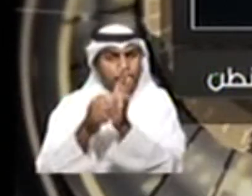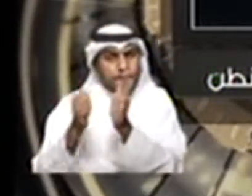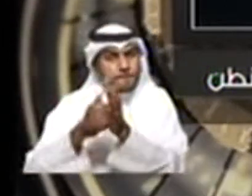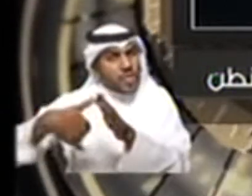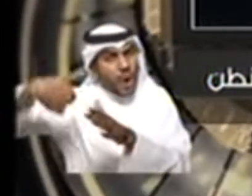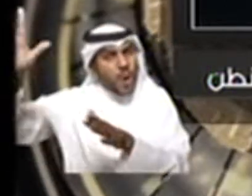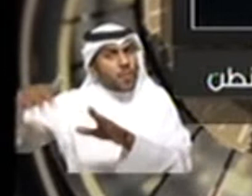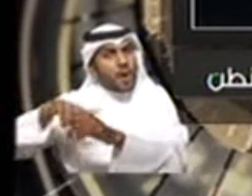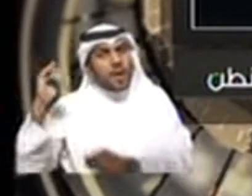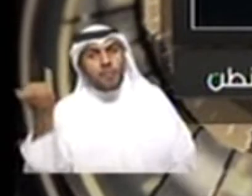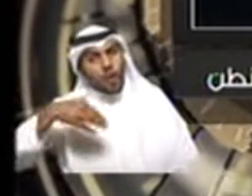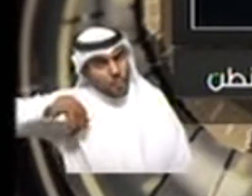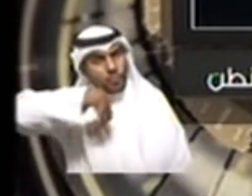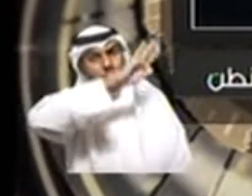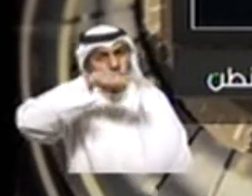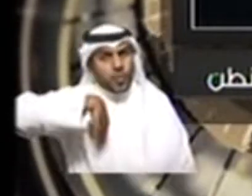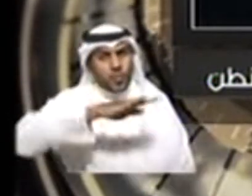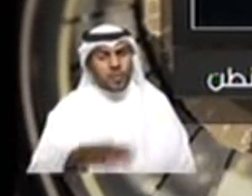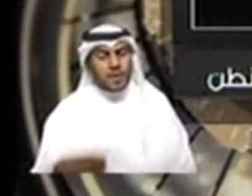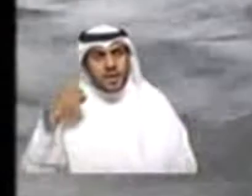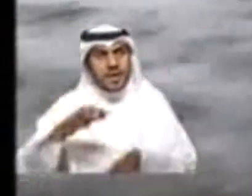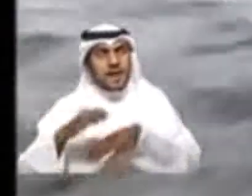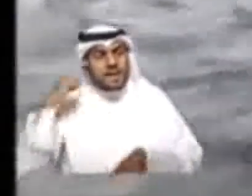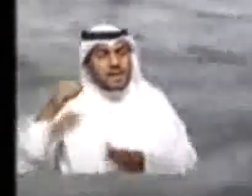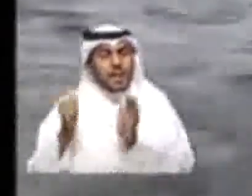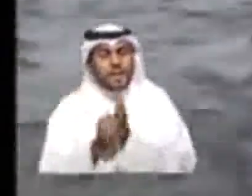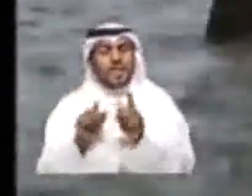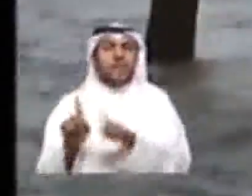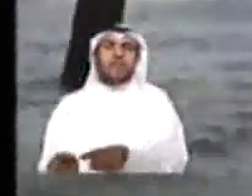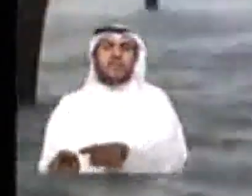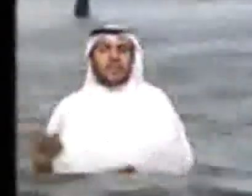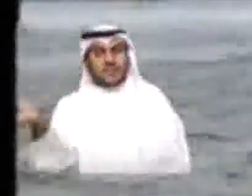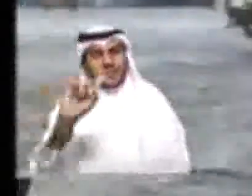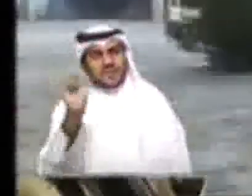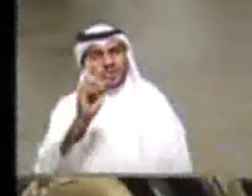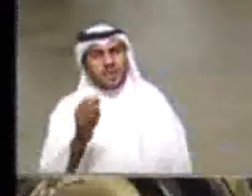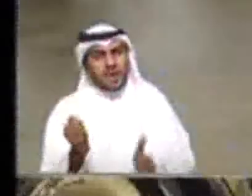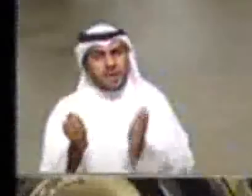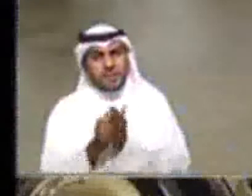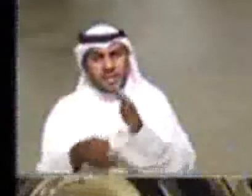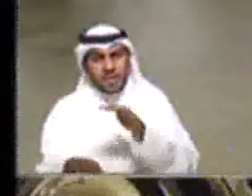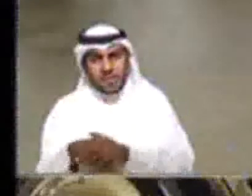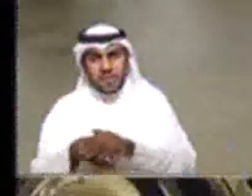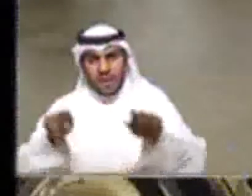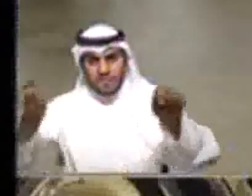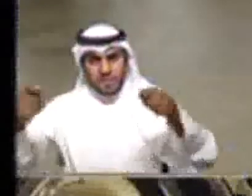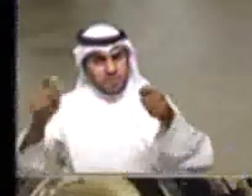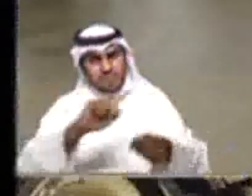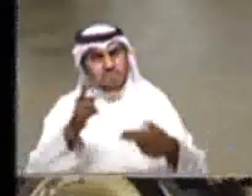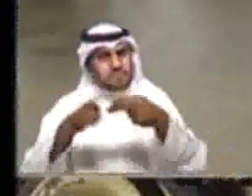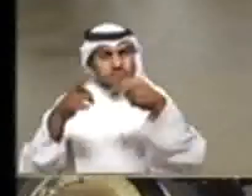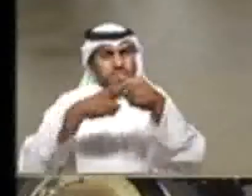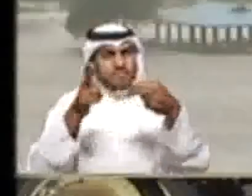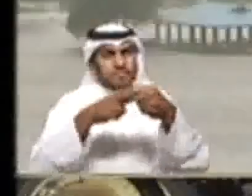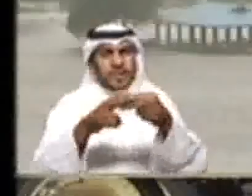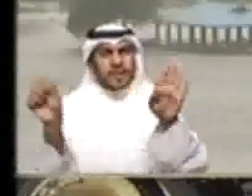من المواطنين آثروا البقاء في منازلهم وغلق هذه المنازل وتحصين النوافذ، وهذه